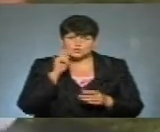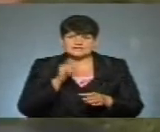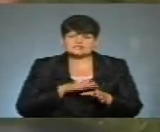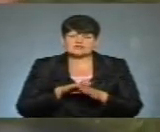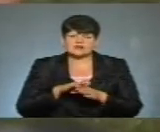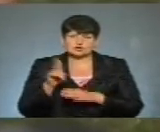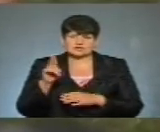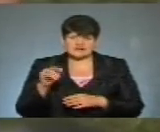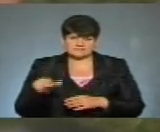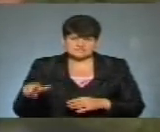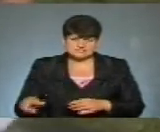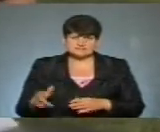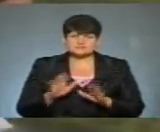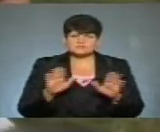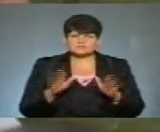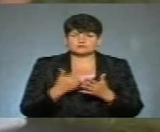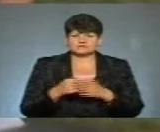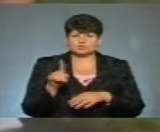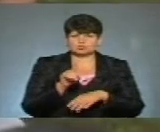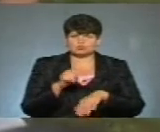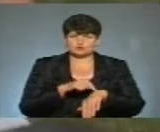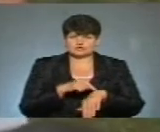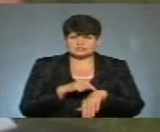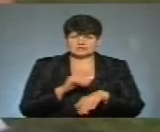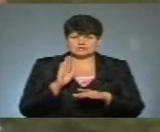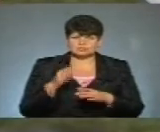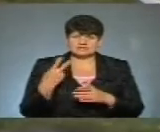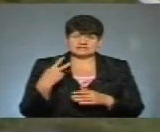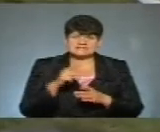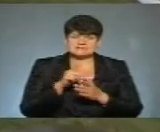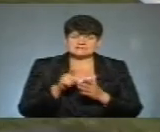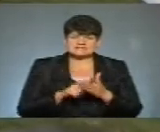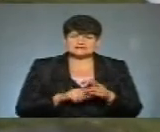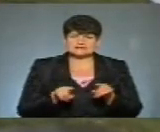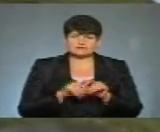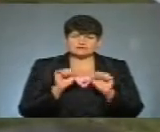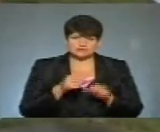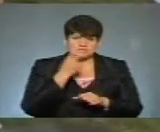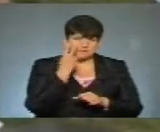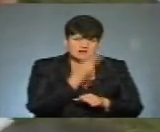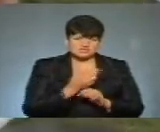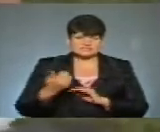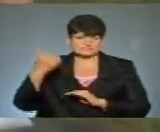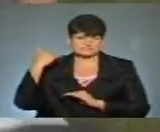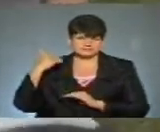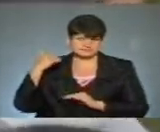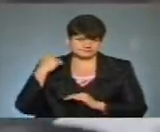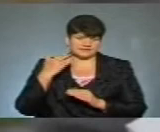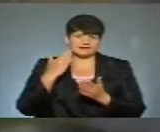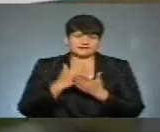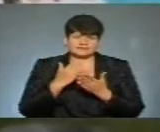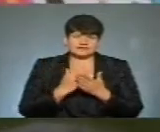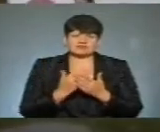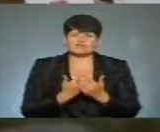виконавців. Співатимуть годину і звучатиме 20 пісень. Також ви можете бачити, що за моєю спиною